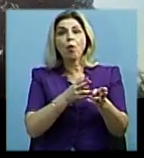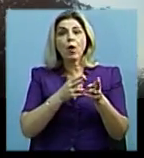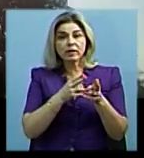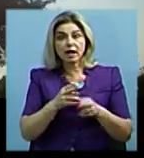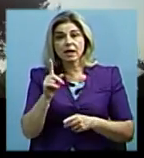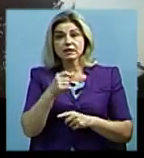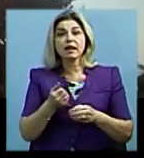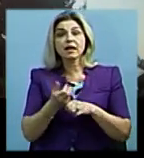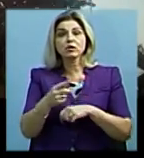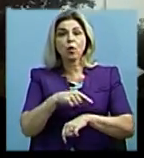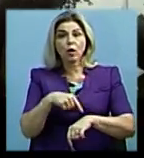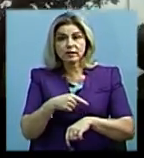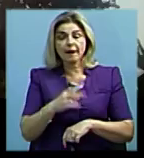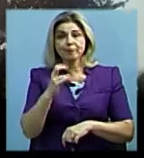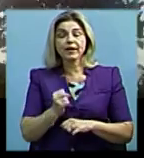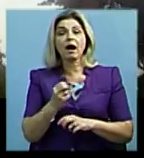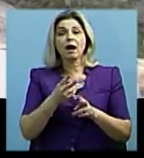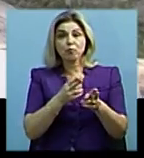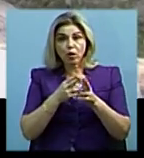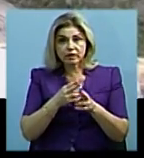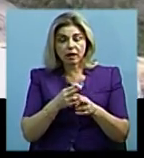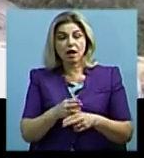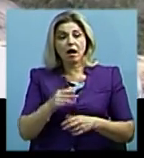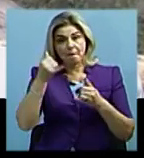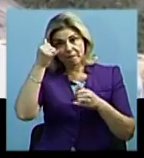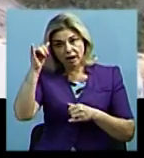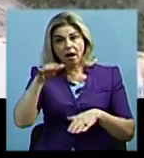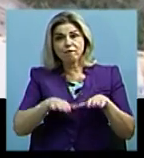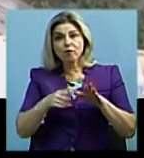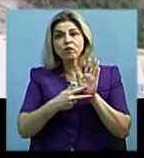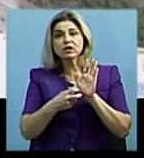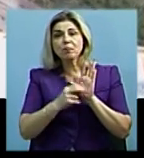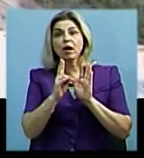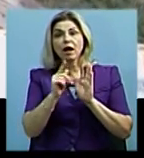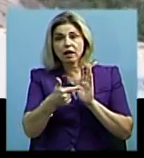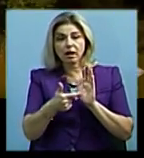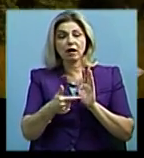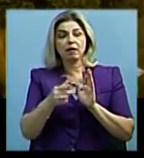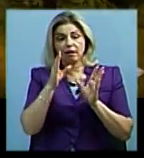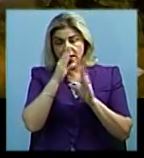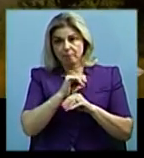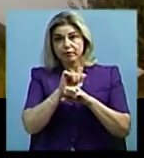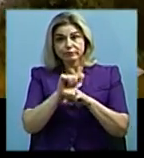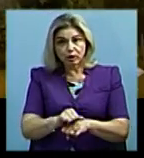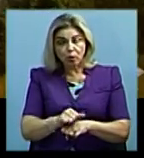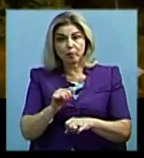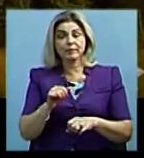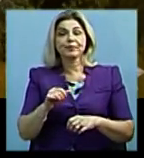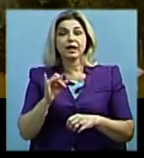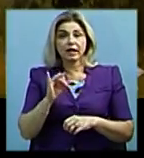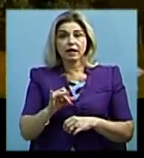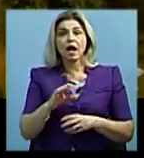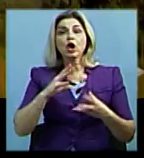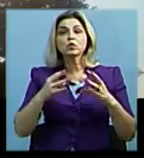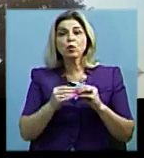За кілька годин на 11-й влучний постріл картечу бика вагою 800 кілограмів вдалося знешкодити. За результатами експертизи виявилося,